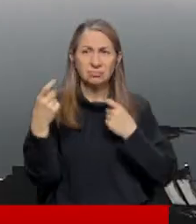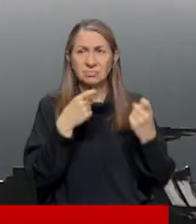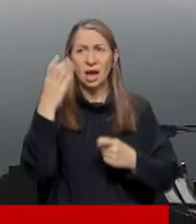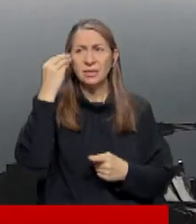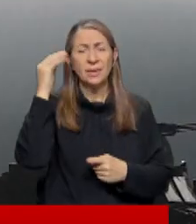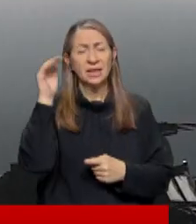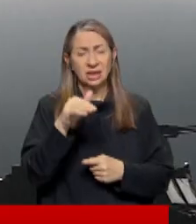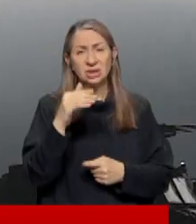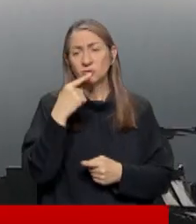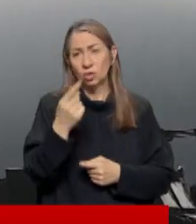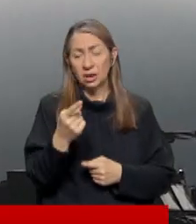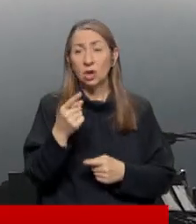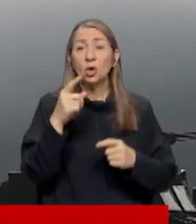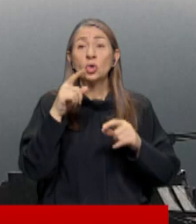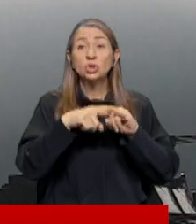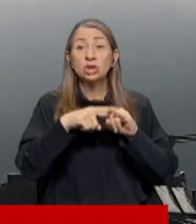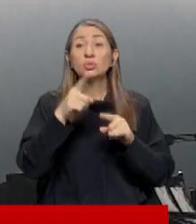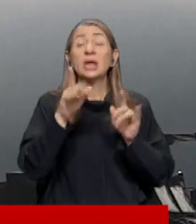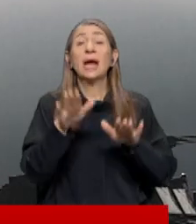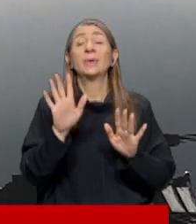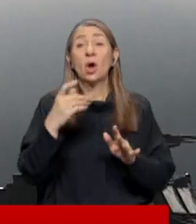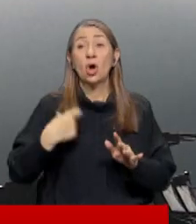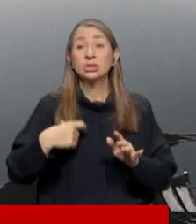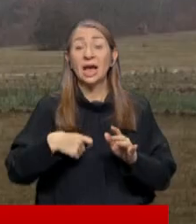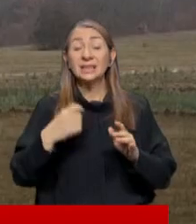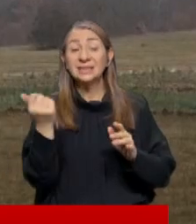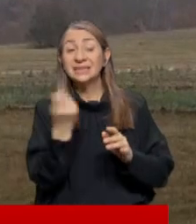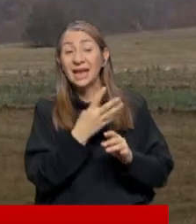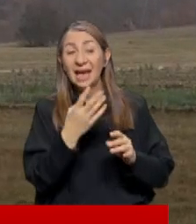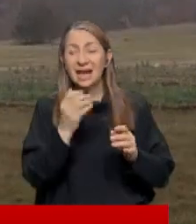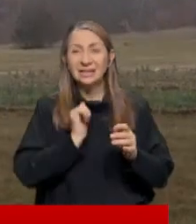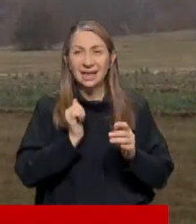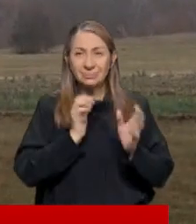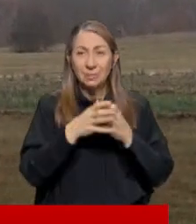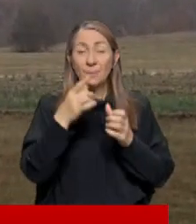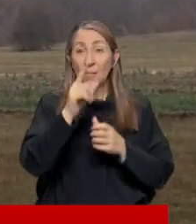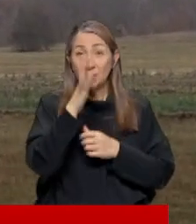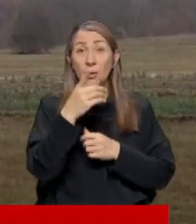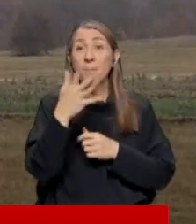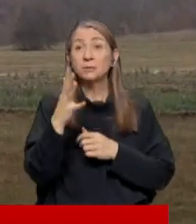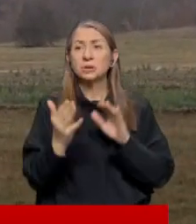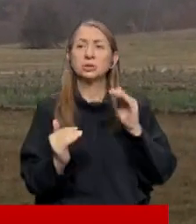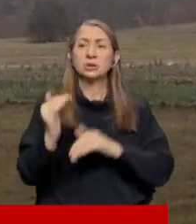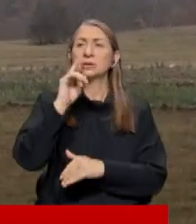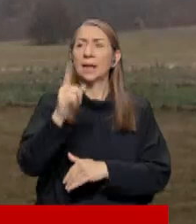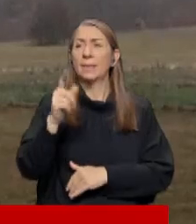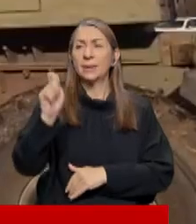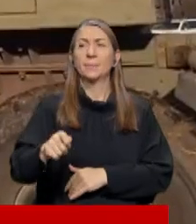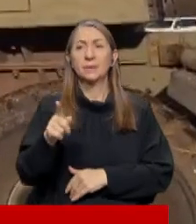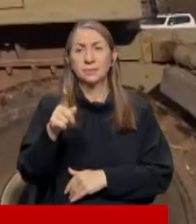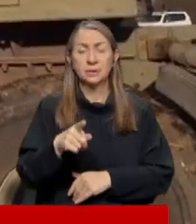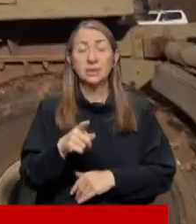anlamına gelebileceğini belirtti. Vučić bununla kalmadı. Özel kuvvetler sayısının da 1500'den 5000'e çıkarılması talimatını